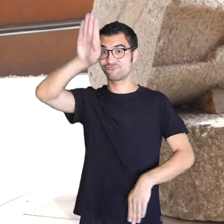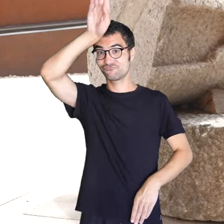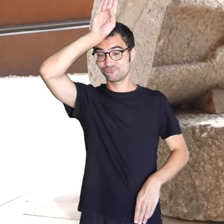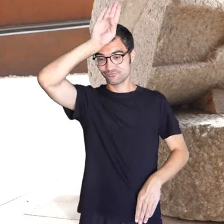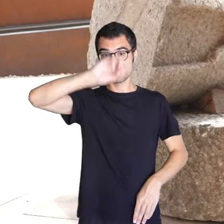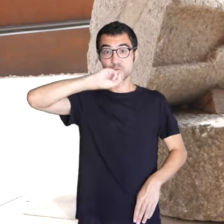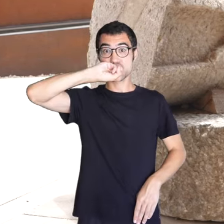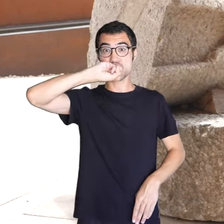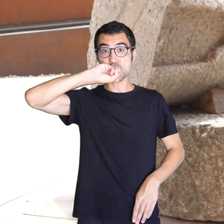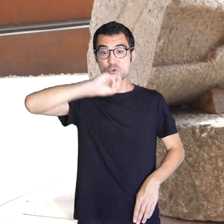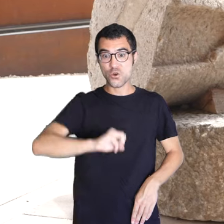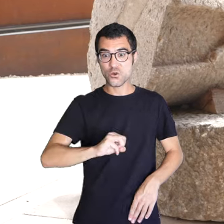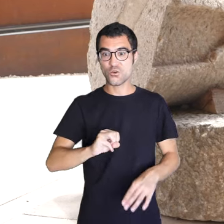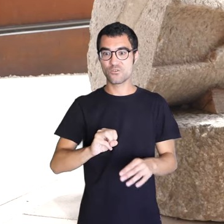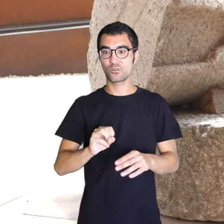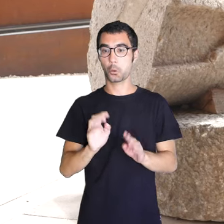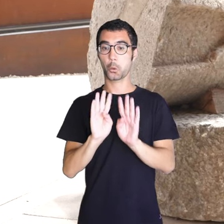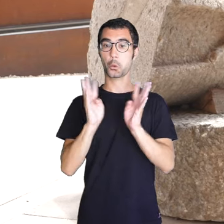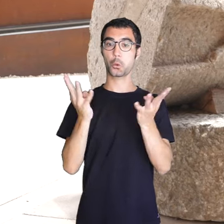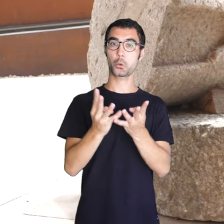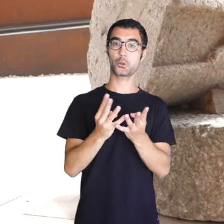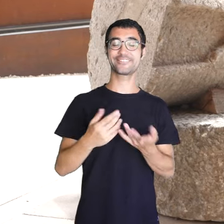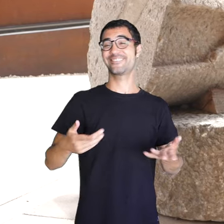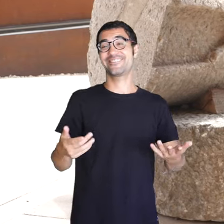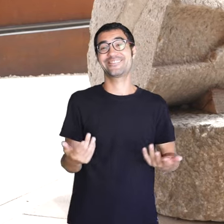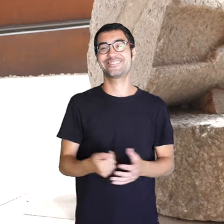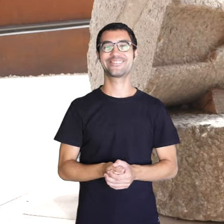Se reunia el forner, se reunia